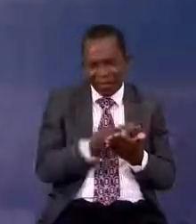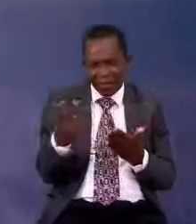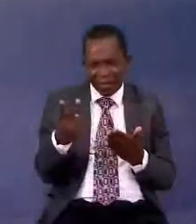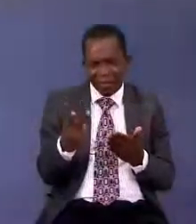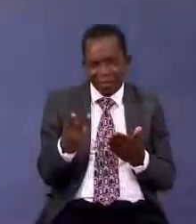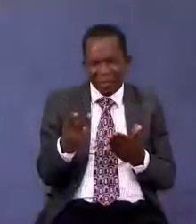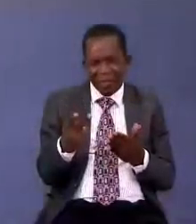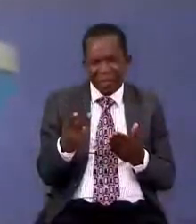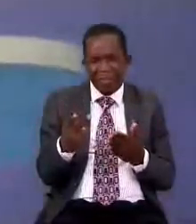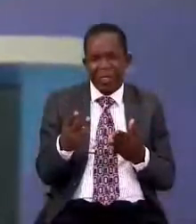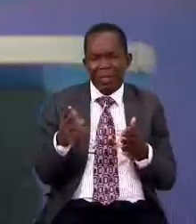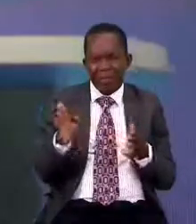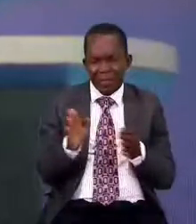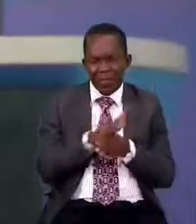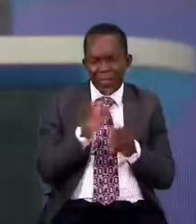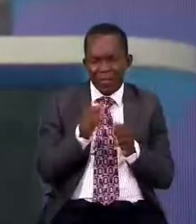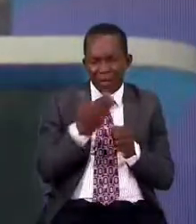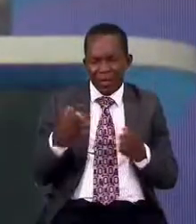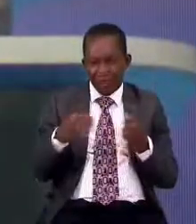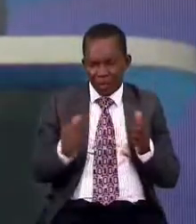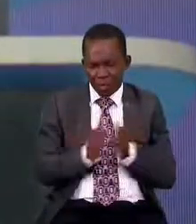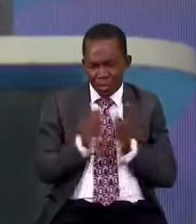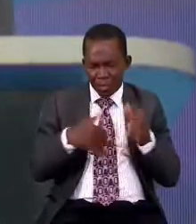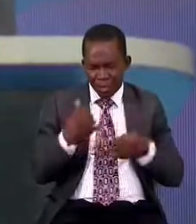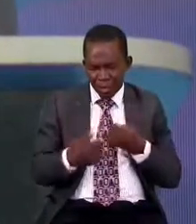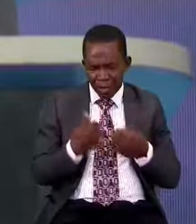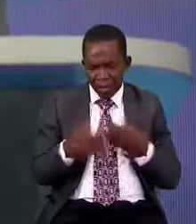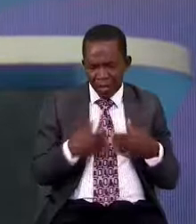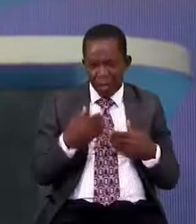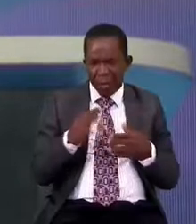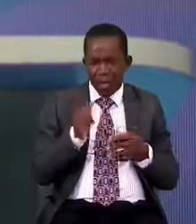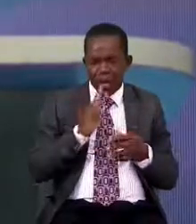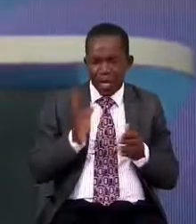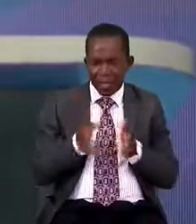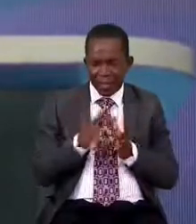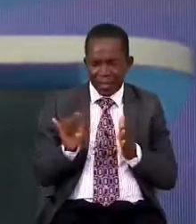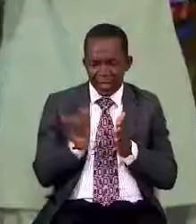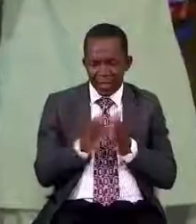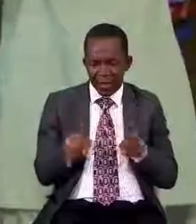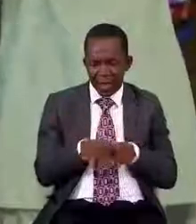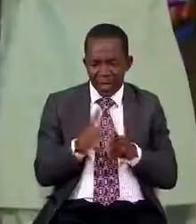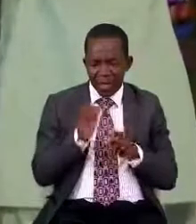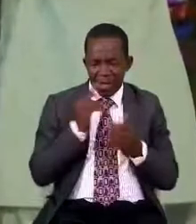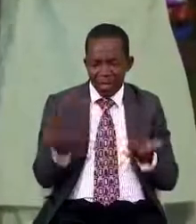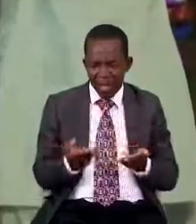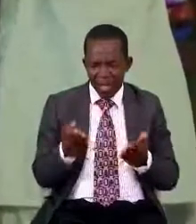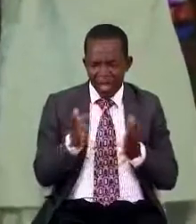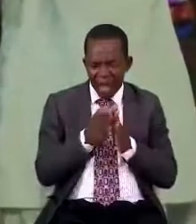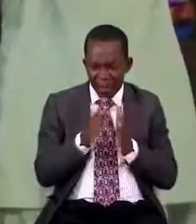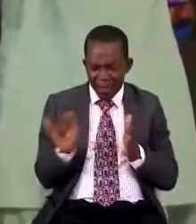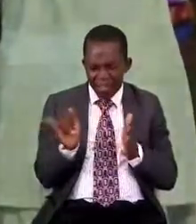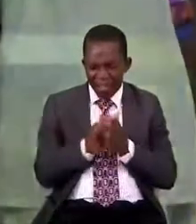comme nous sommes ici, nous prions que la puissance agisse dans chaque vie au nom